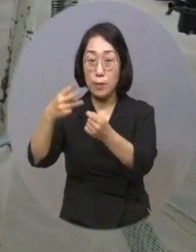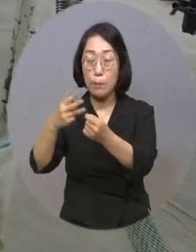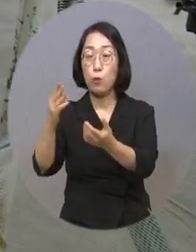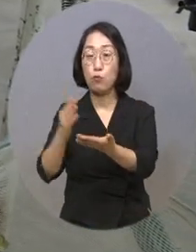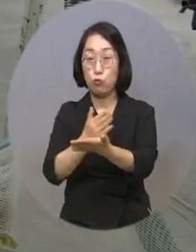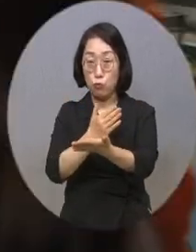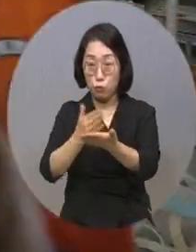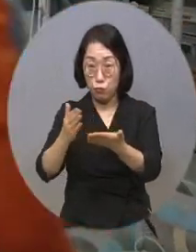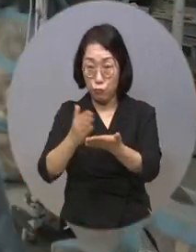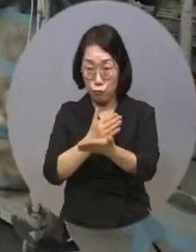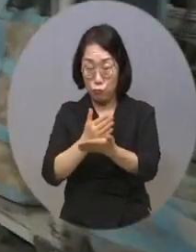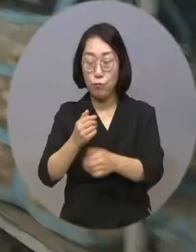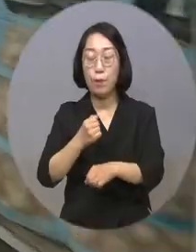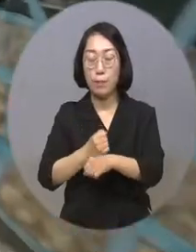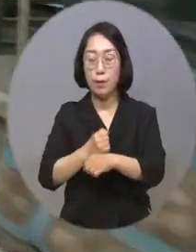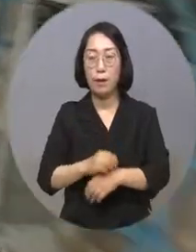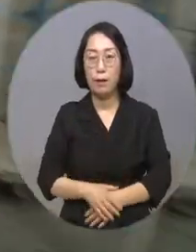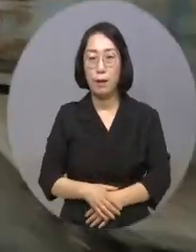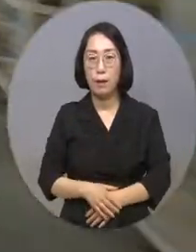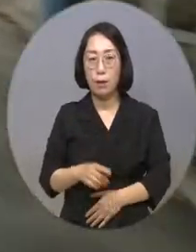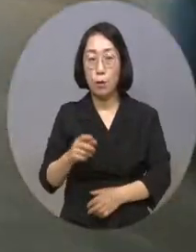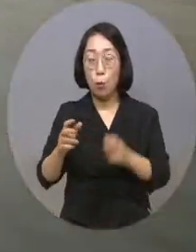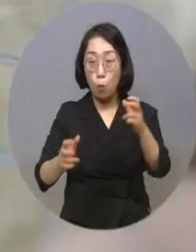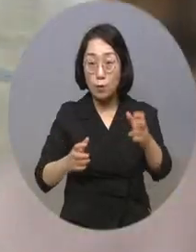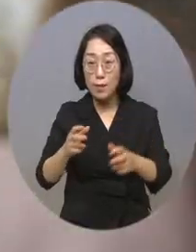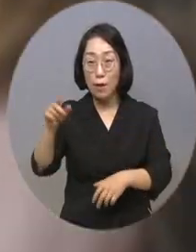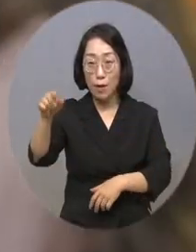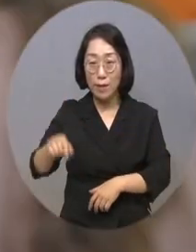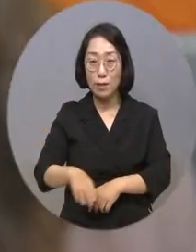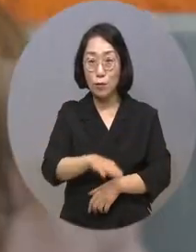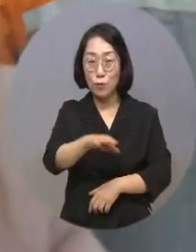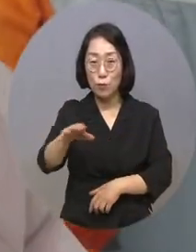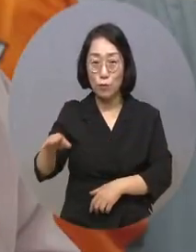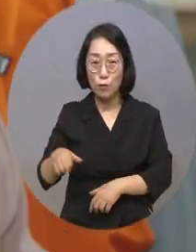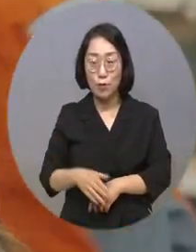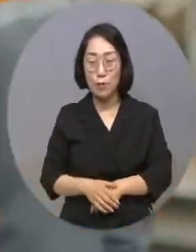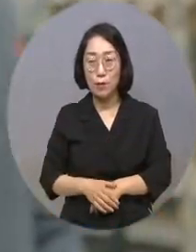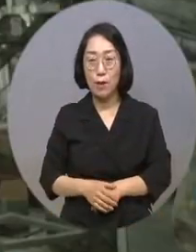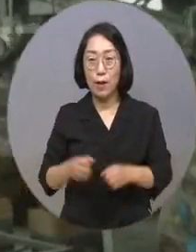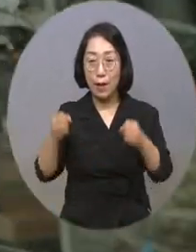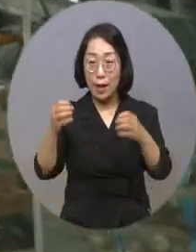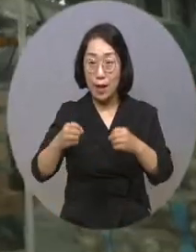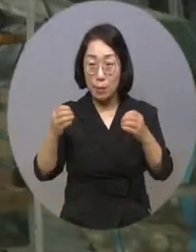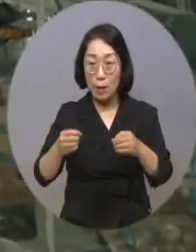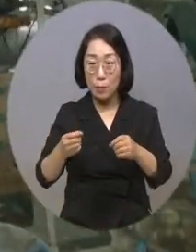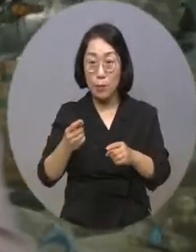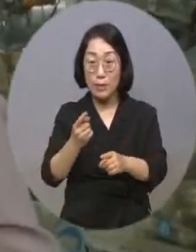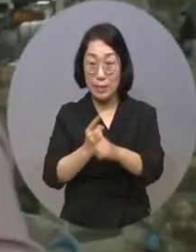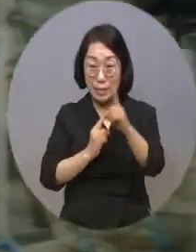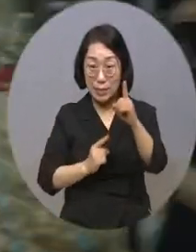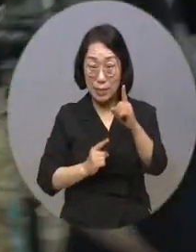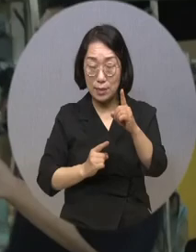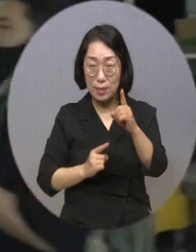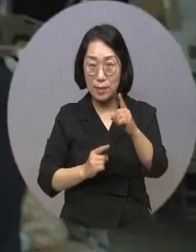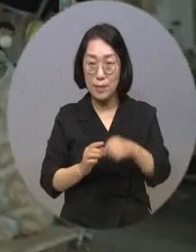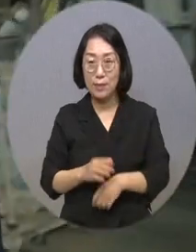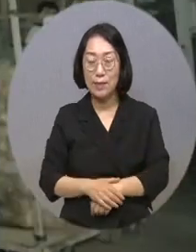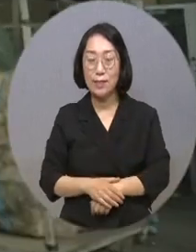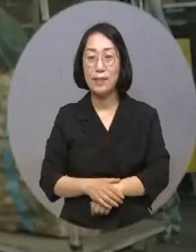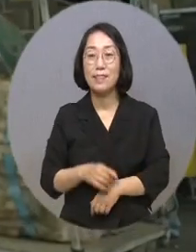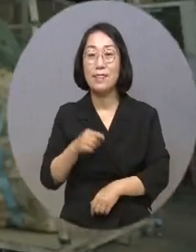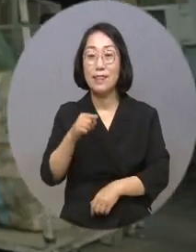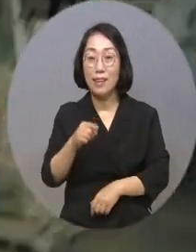물건이 나가게 되는 거고. 저희가 또 양파 공장에 왔는데 그냥 갈 수는 없죠. 저희끼리 가위바위보에서 진 사람이 이 맛있는 조생, 이 조생의